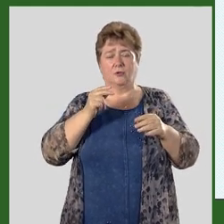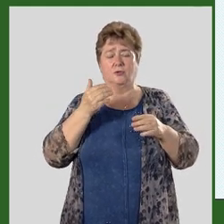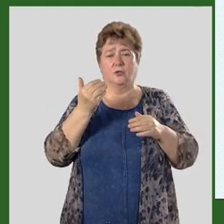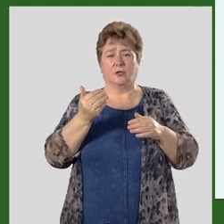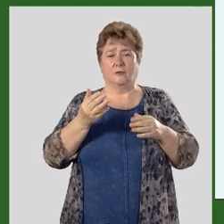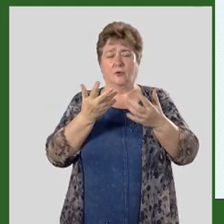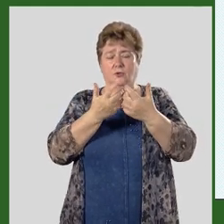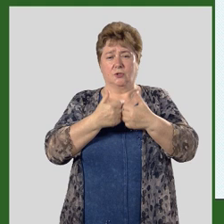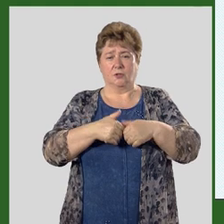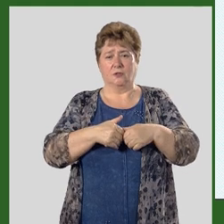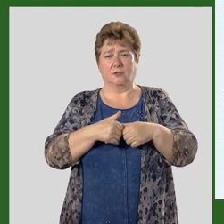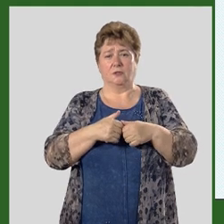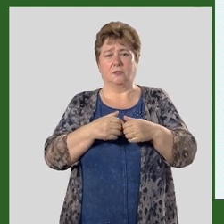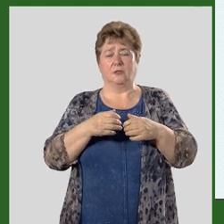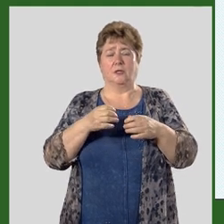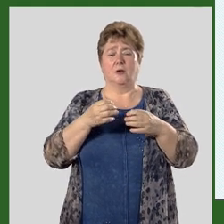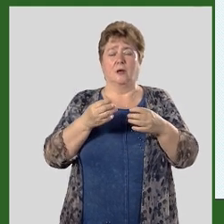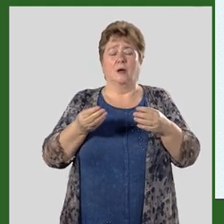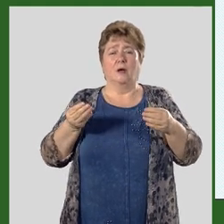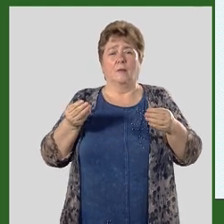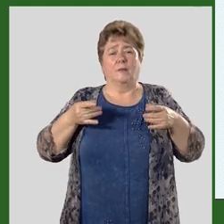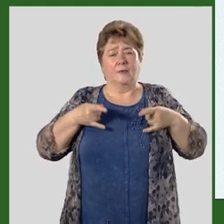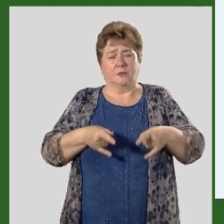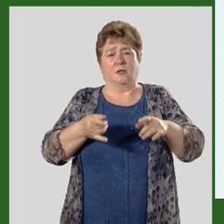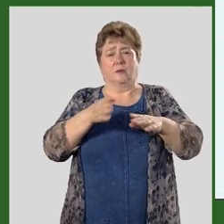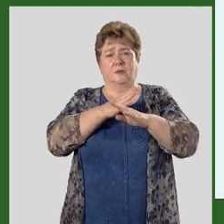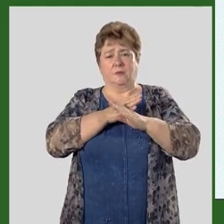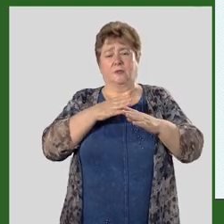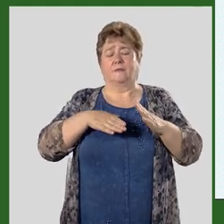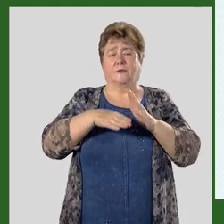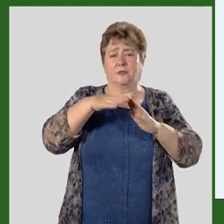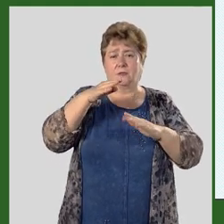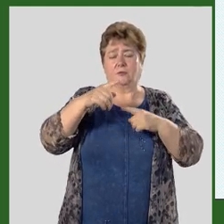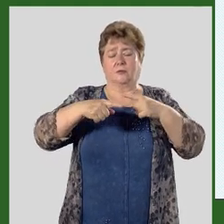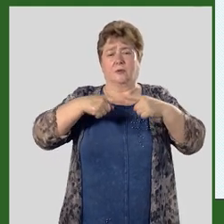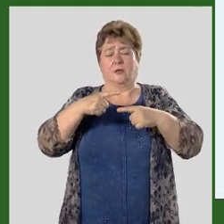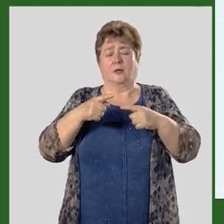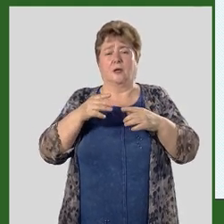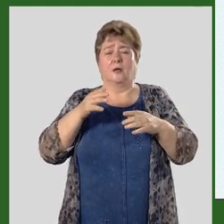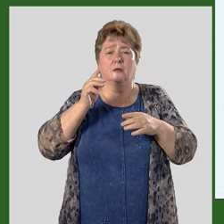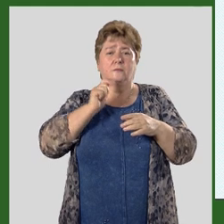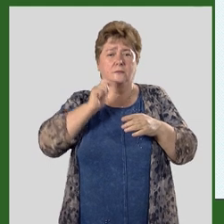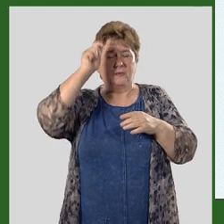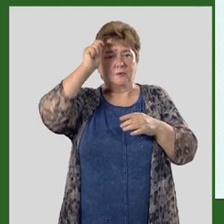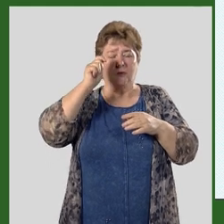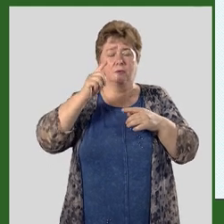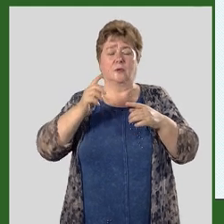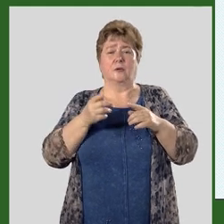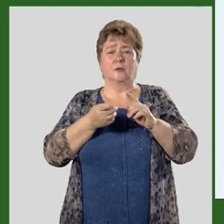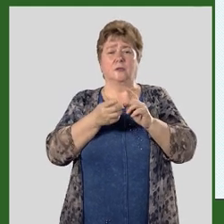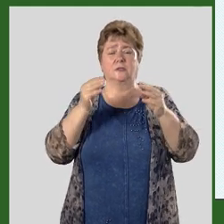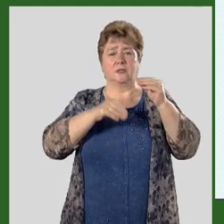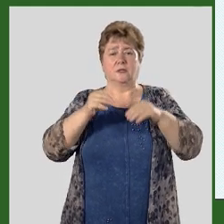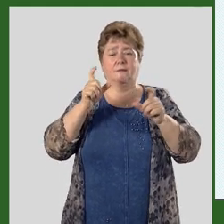его численность, естественный прирост, возрастной и половой состав населения. Что